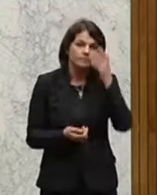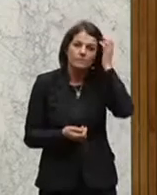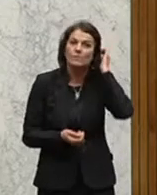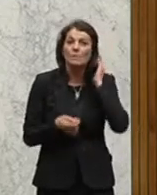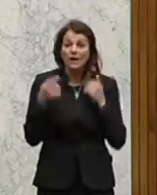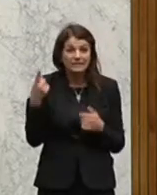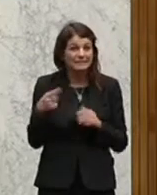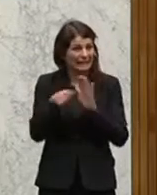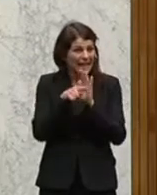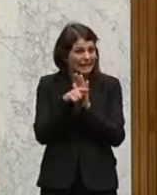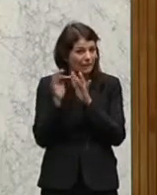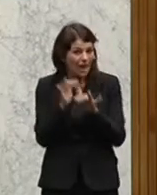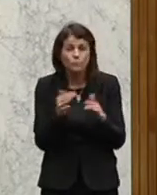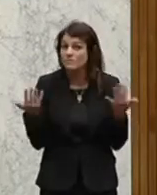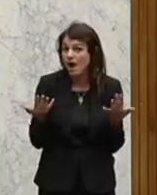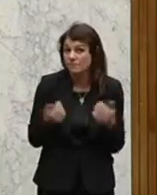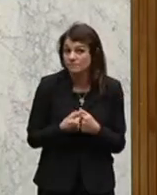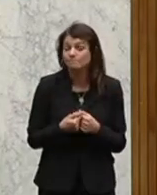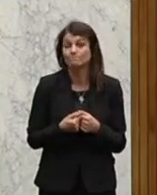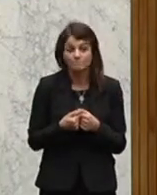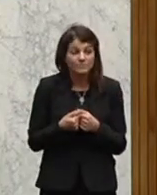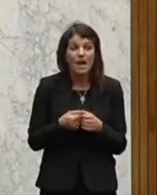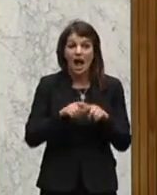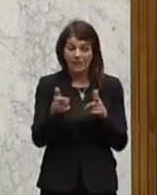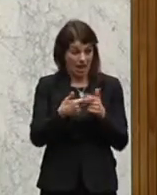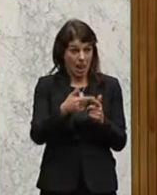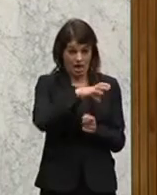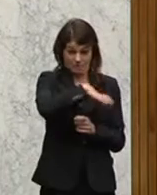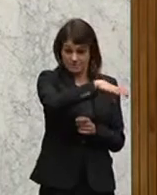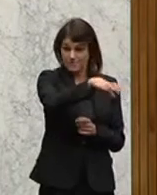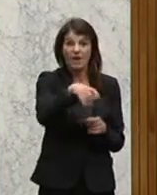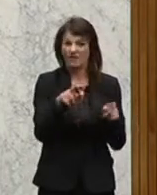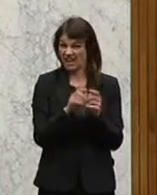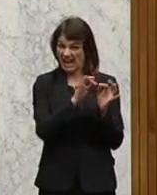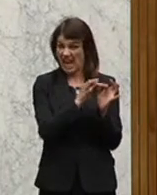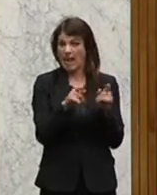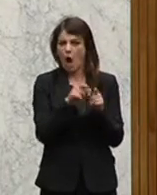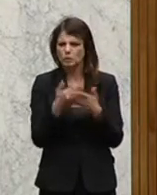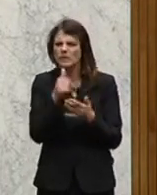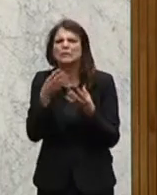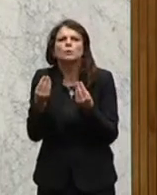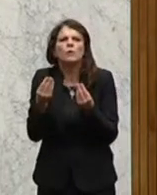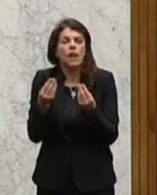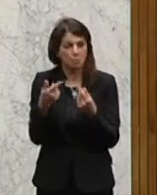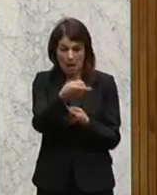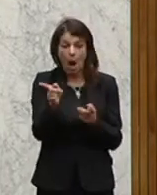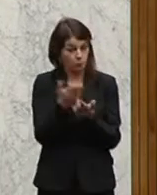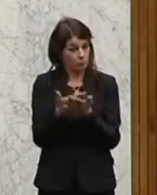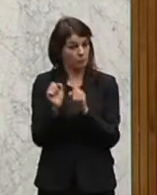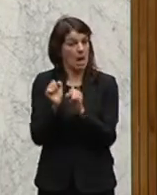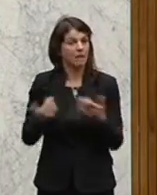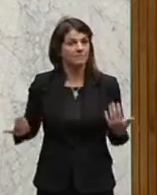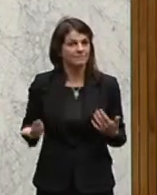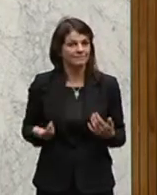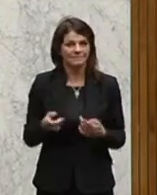unter diesen negativen Effekten ist, dass sich die anderen Länder, die ja ganz genauso wie Kärnten vielleicht nicht in diesem Umfang vorgegangen sind,